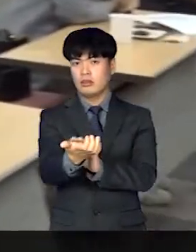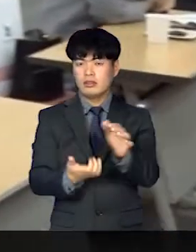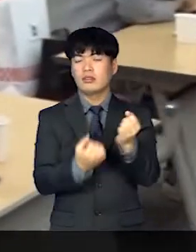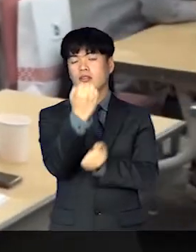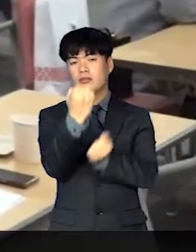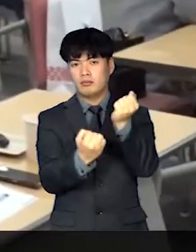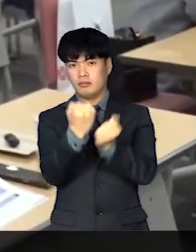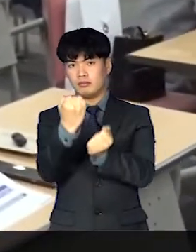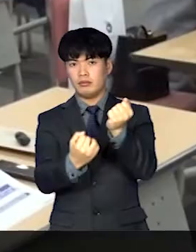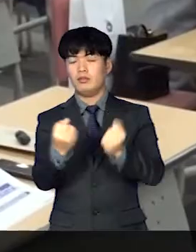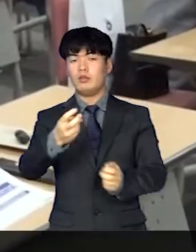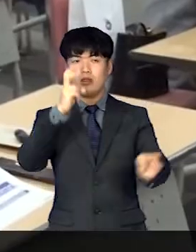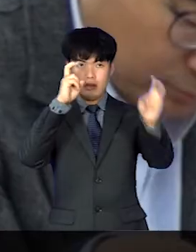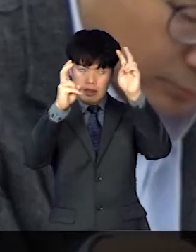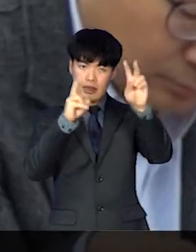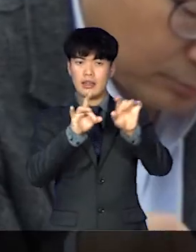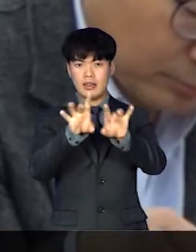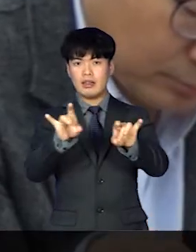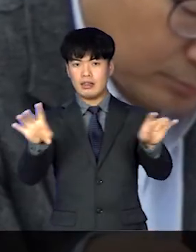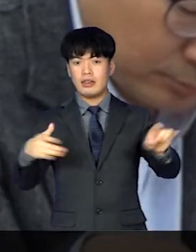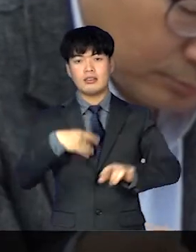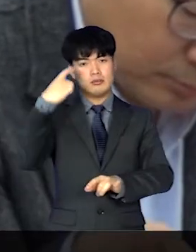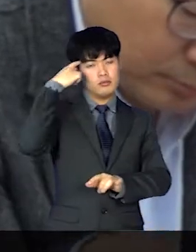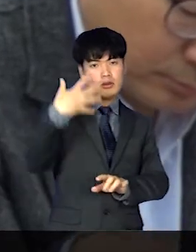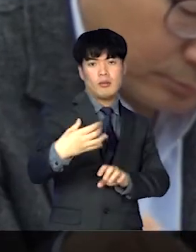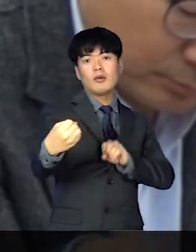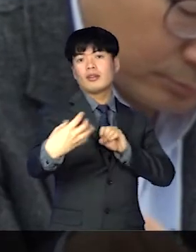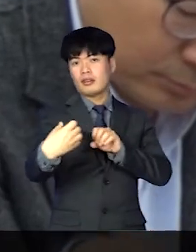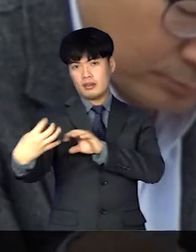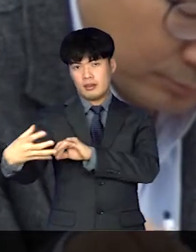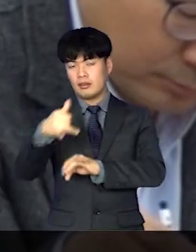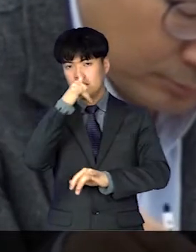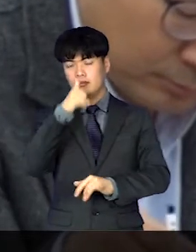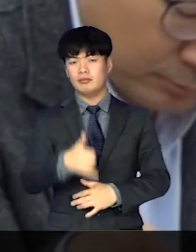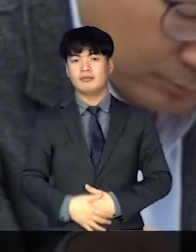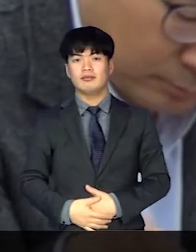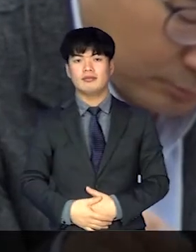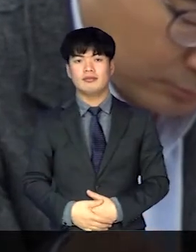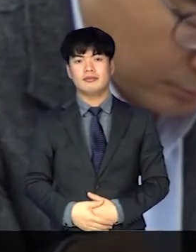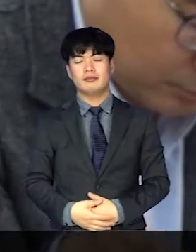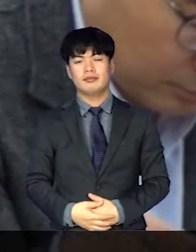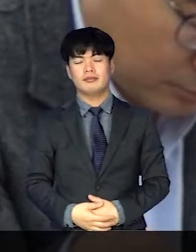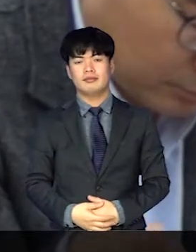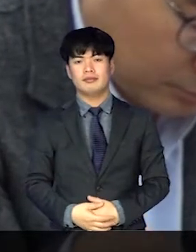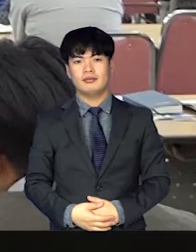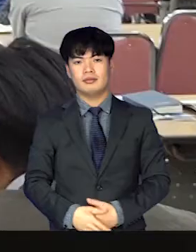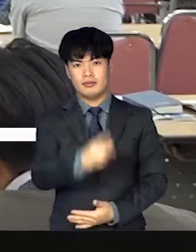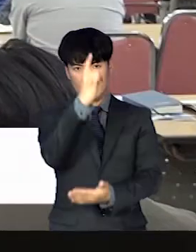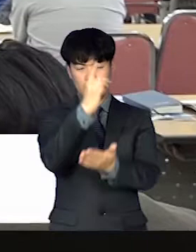설명이 진행됐으며 이후 기업별로 질의 응답하는 시간으로 이어졌습니다.